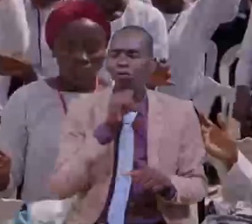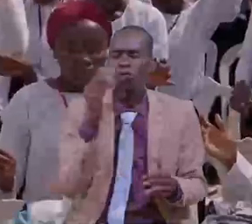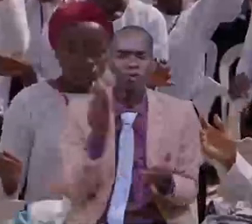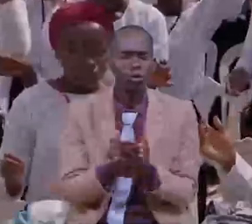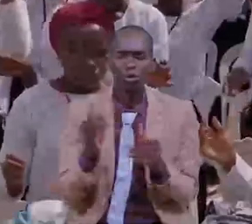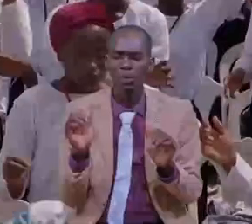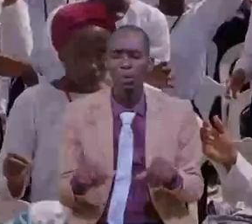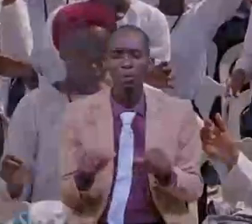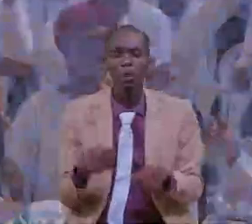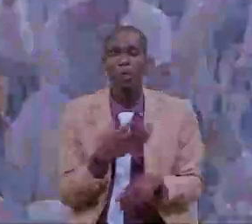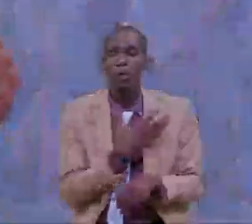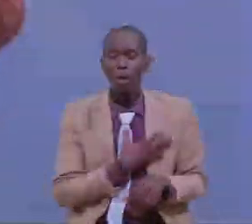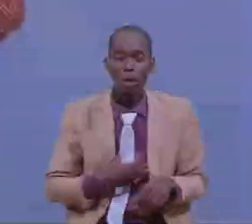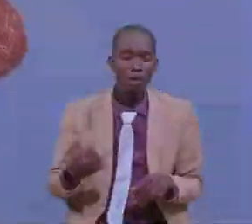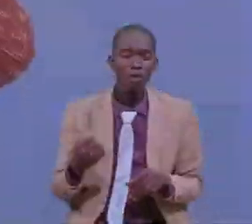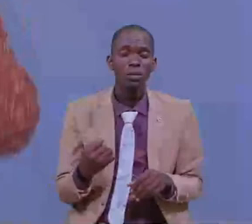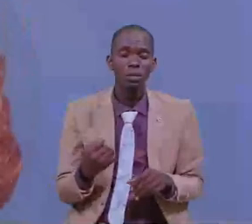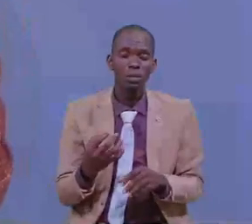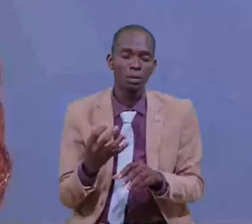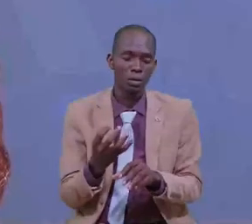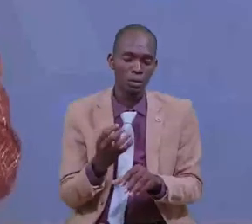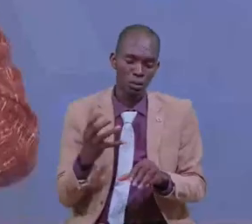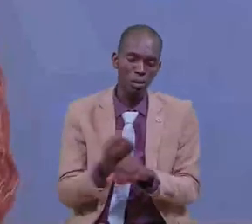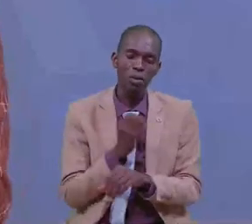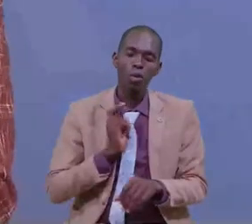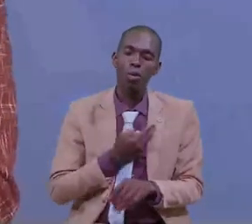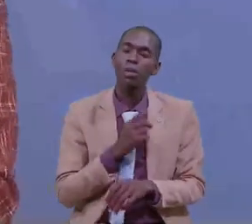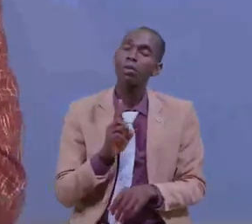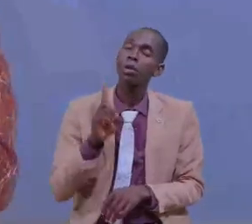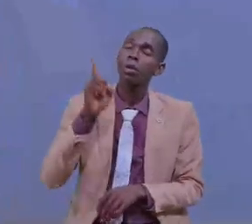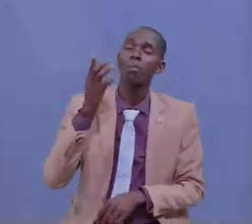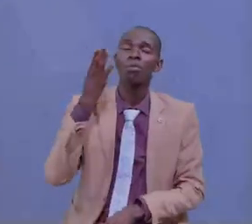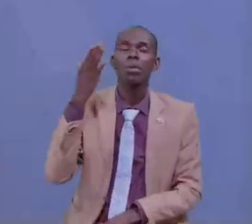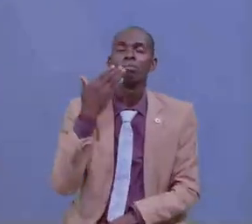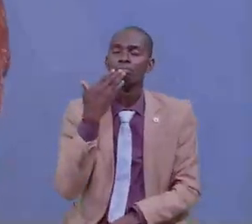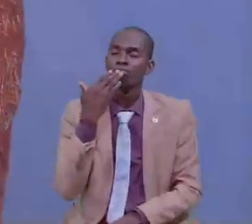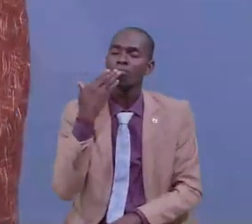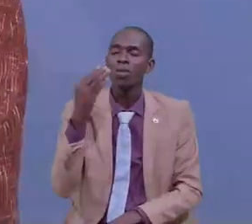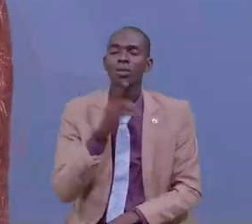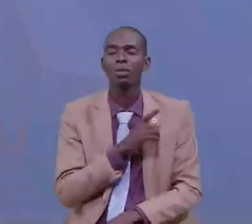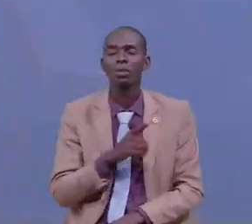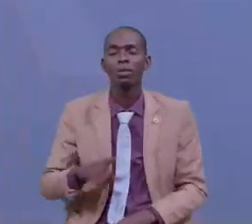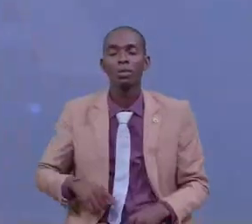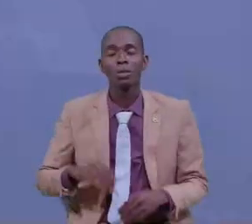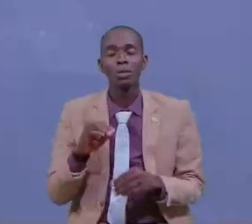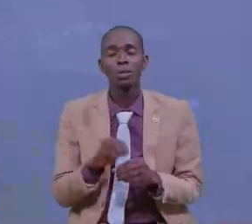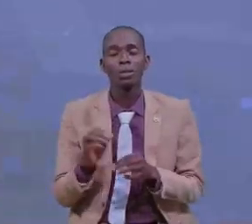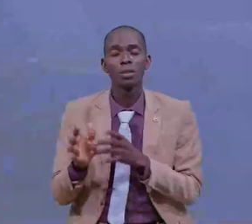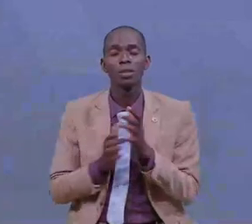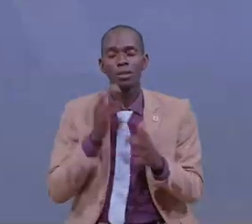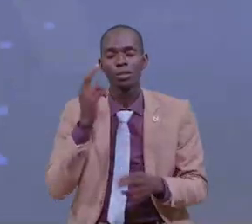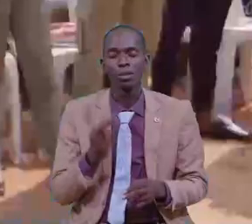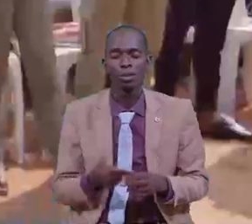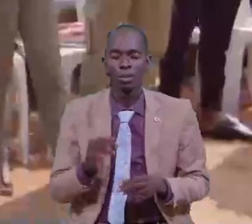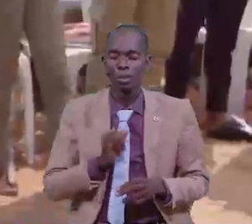Rends chacun imparable. Et amène-nous là-bas. Merci Seigneur.